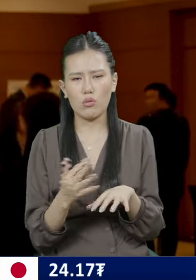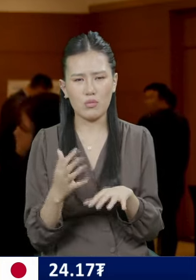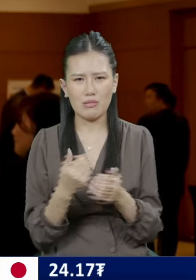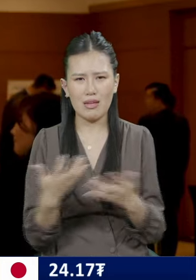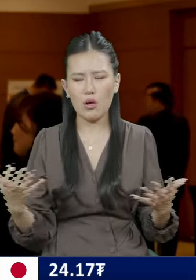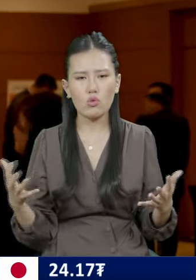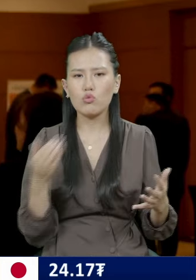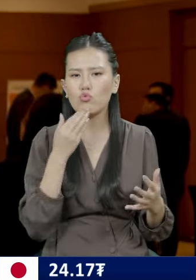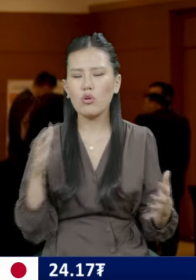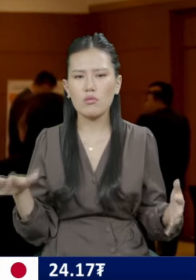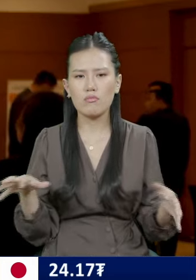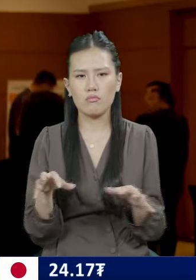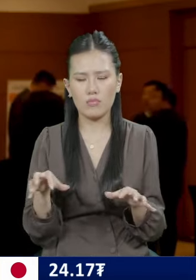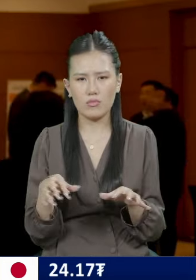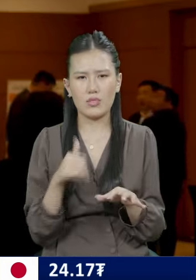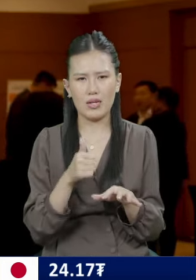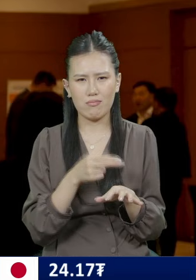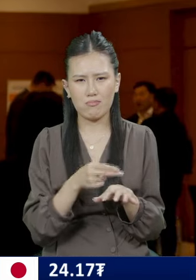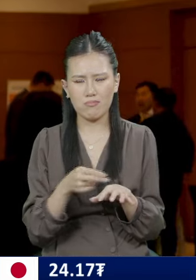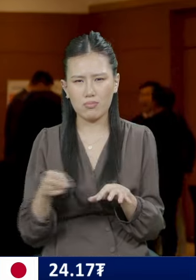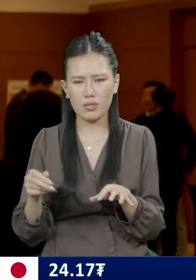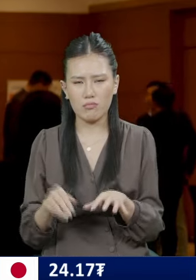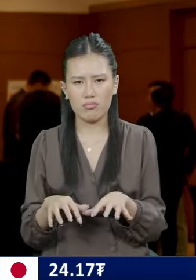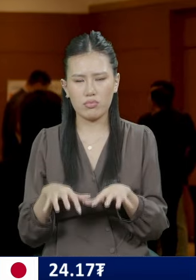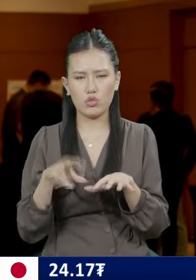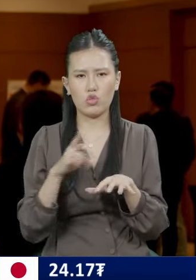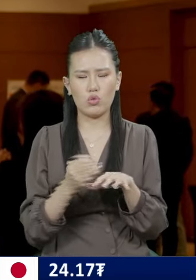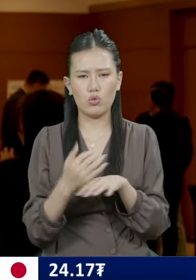барьснаар ноолоороо маш сайн үнээр зарах хэрэгтэй гэж харж байна.